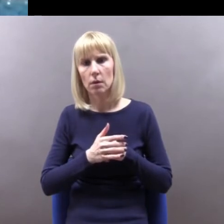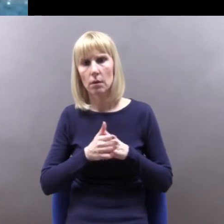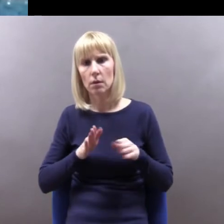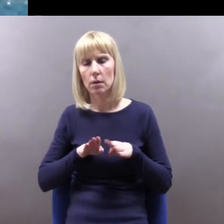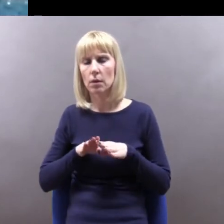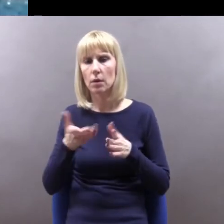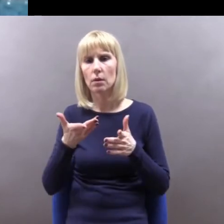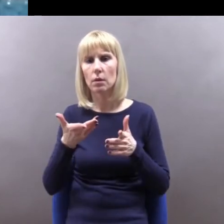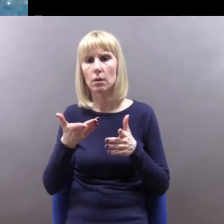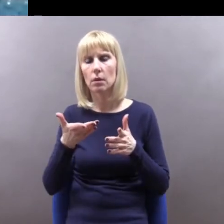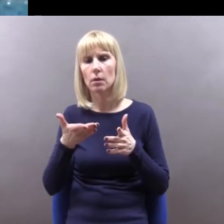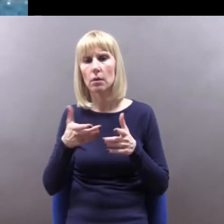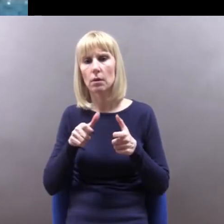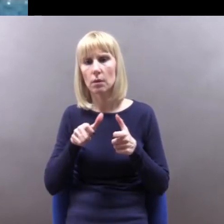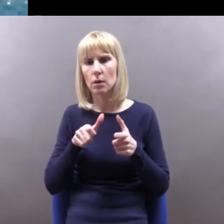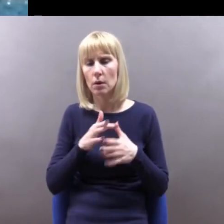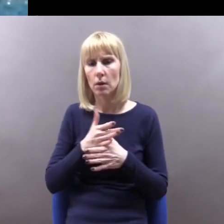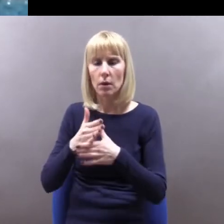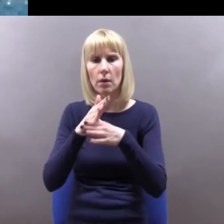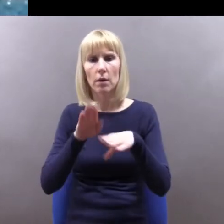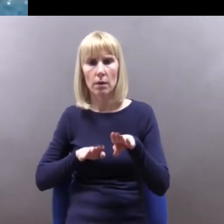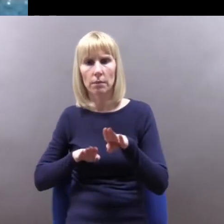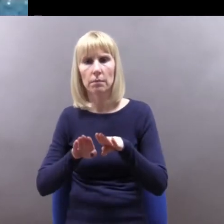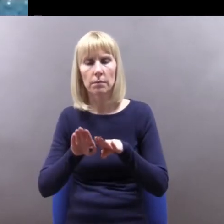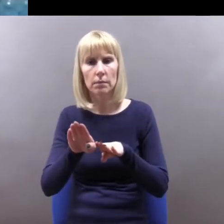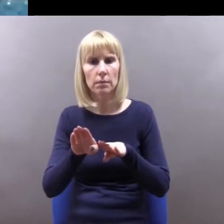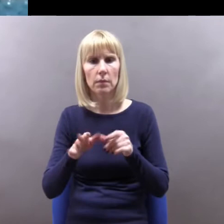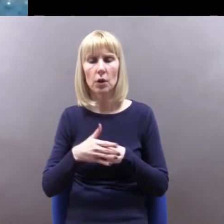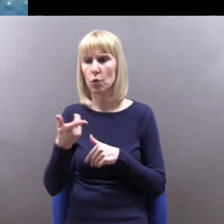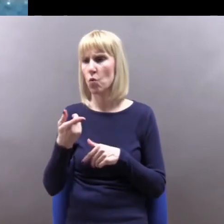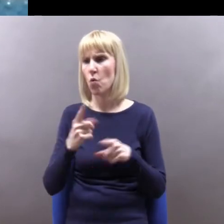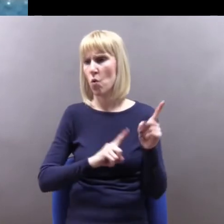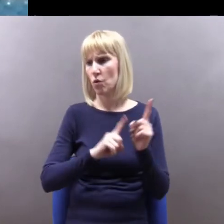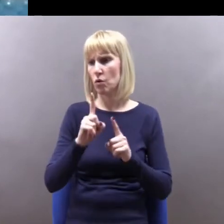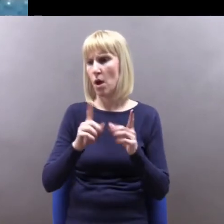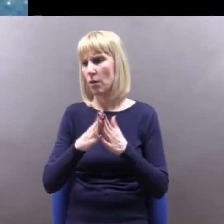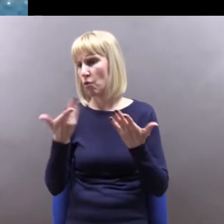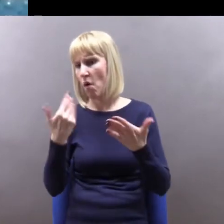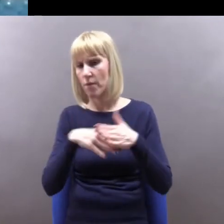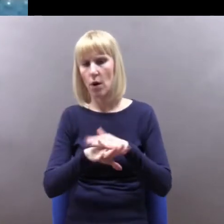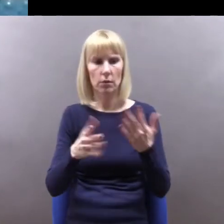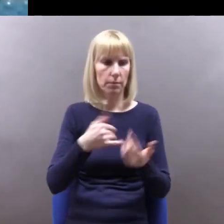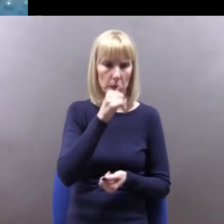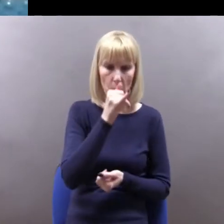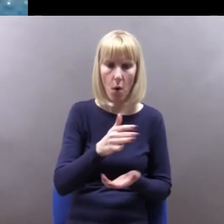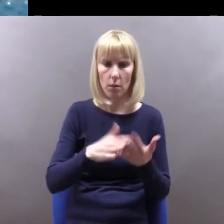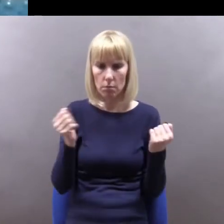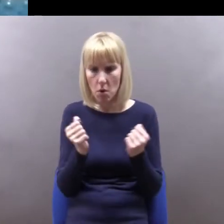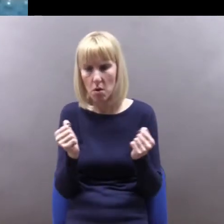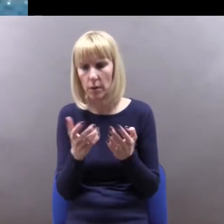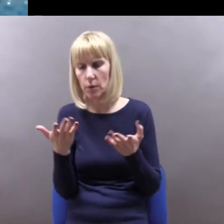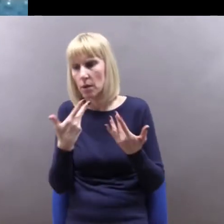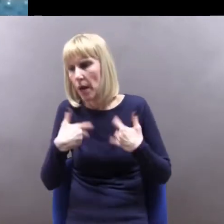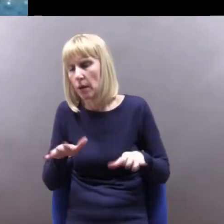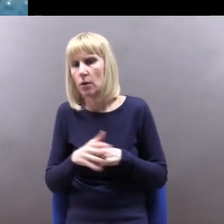bo tak jak rozmawialiśmy, te osoby z niepełnosprawnościami rzadko wychodzą, bo się boją, bo nie mogą i tak dalej,